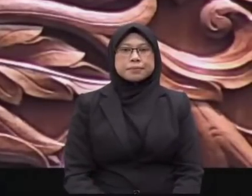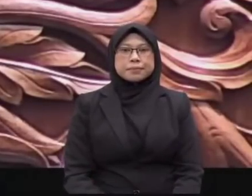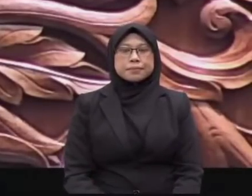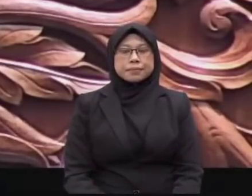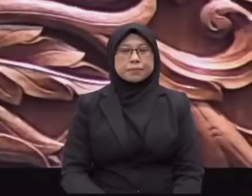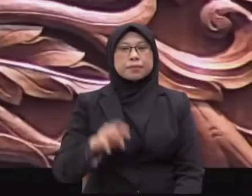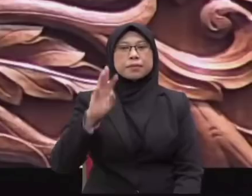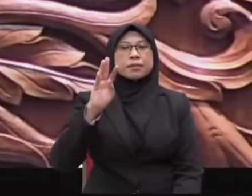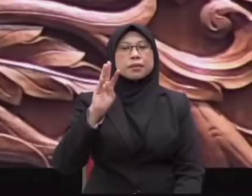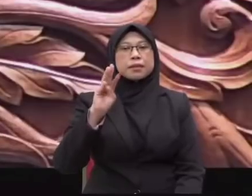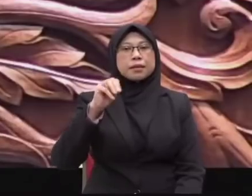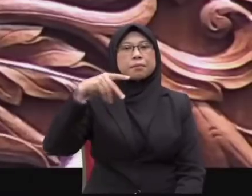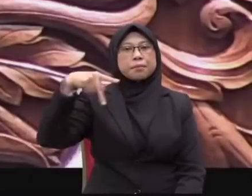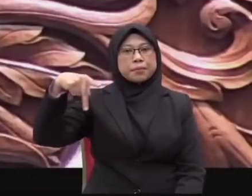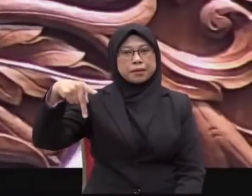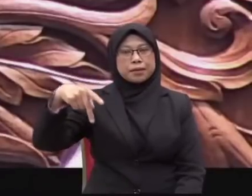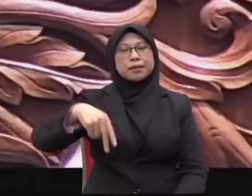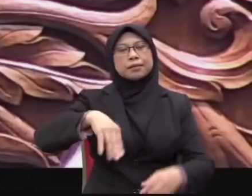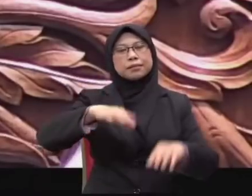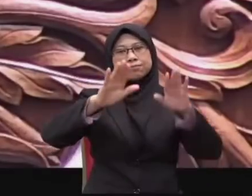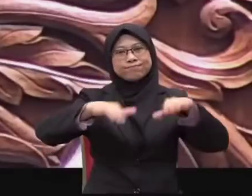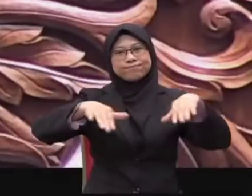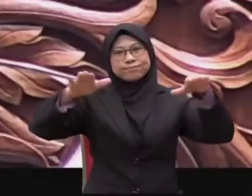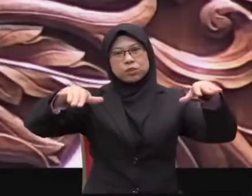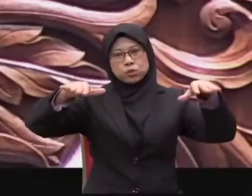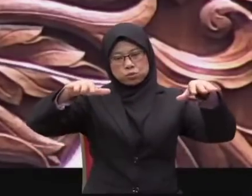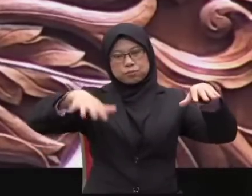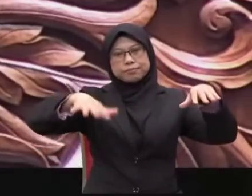Ali yang berhormat, sila duduk dulu.